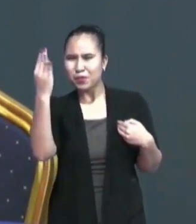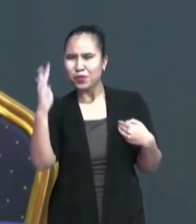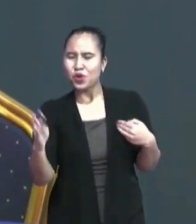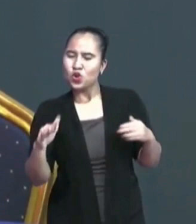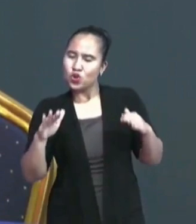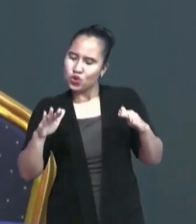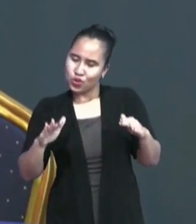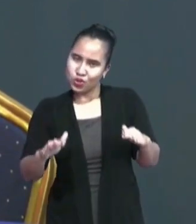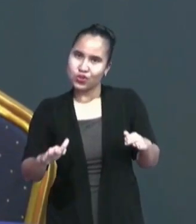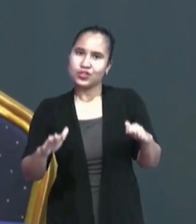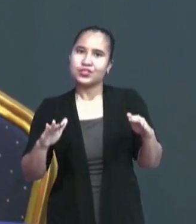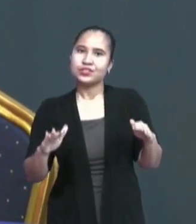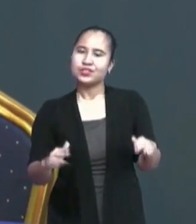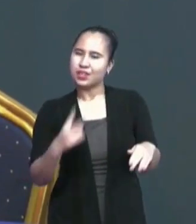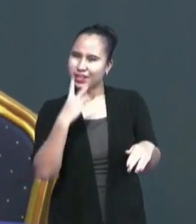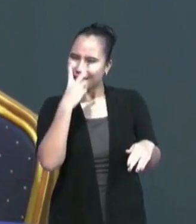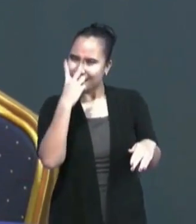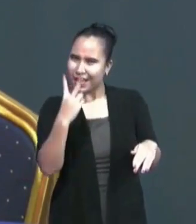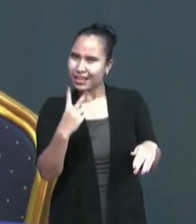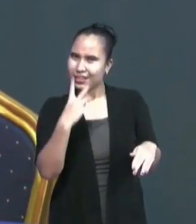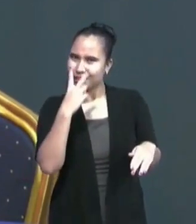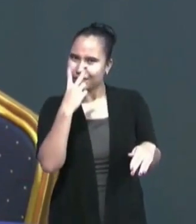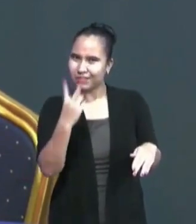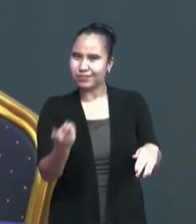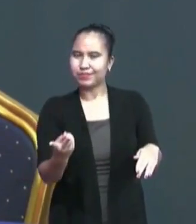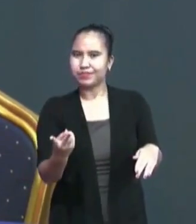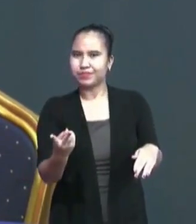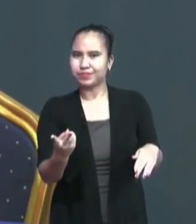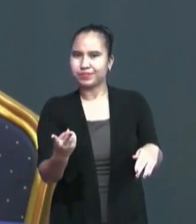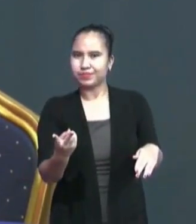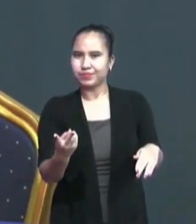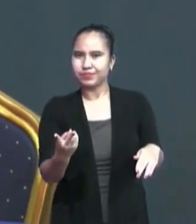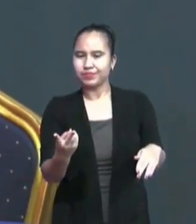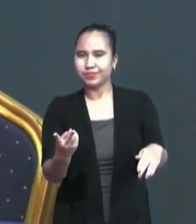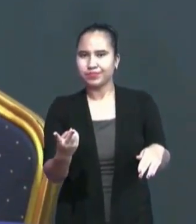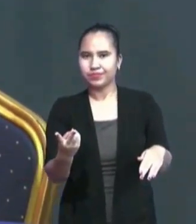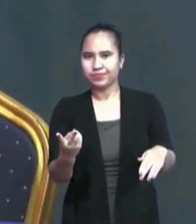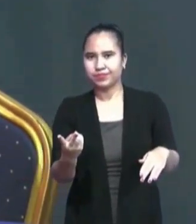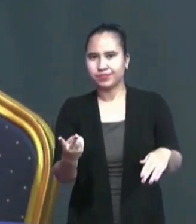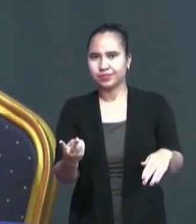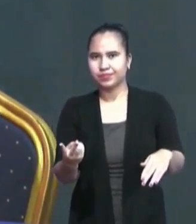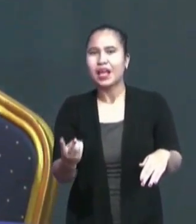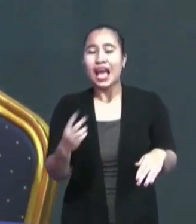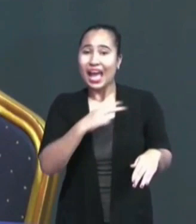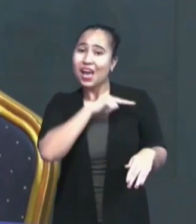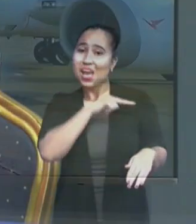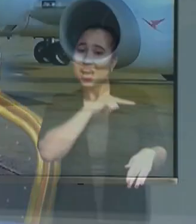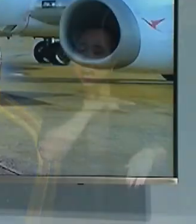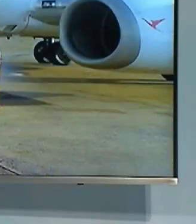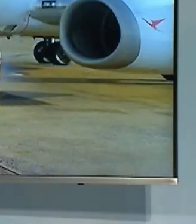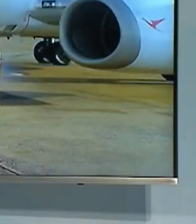rustig mee omgaan. En daar hebben we ook alle begrip voor.